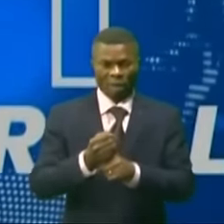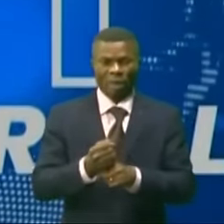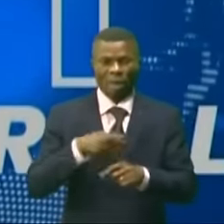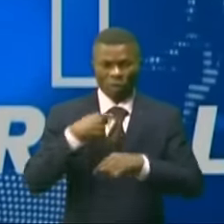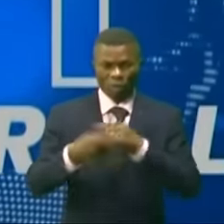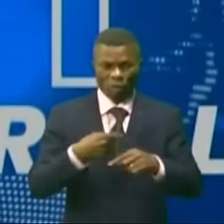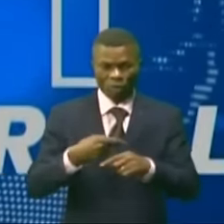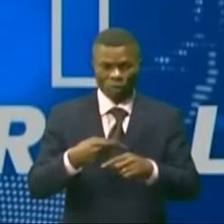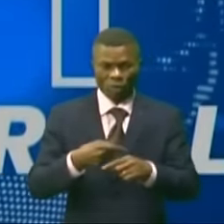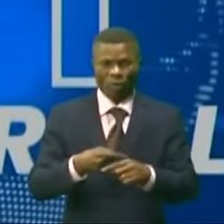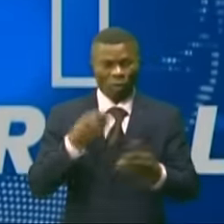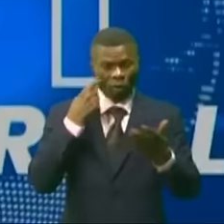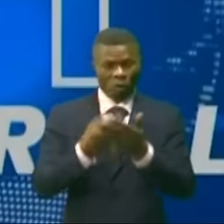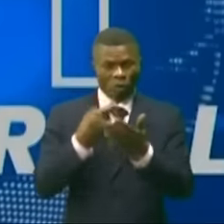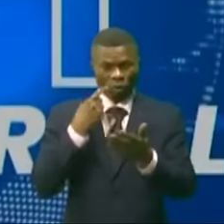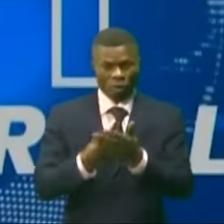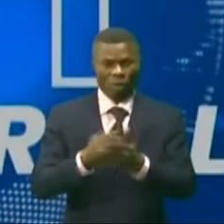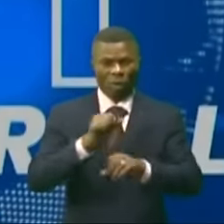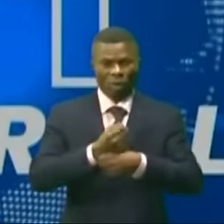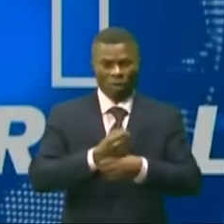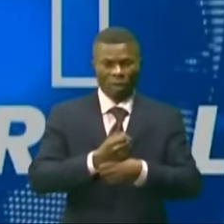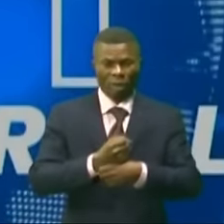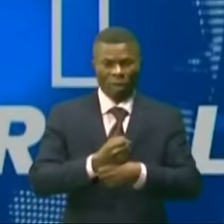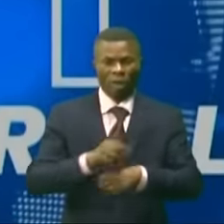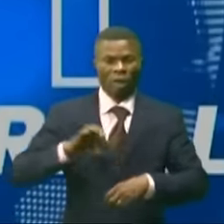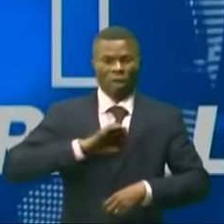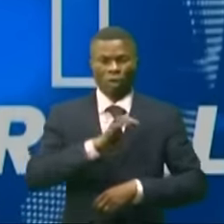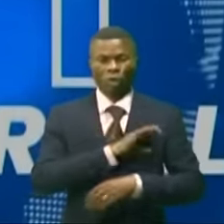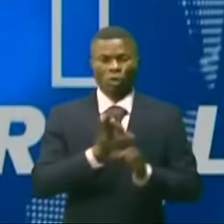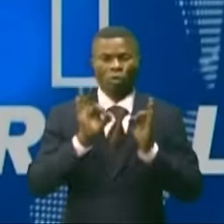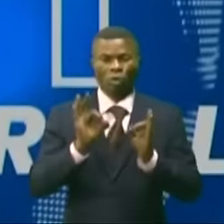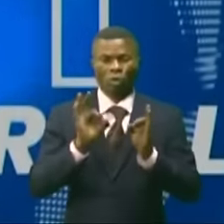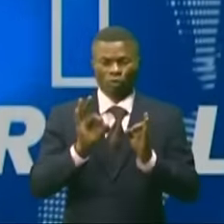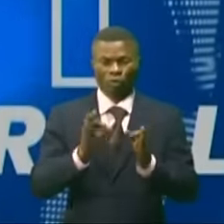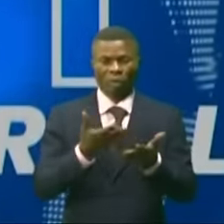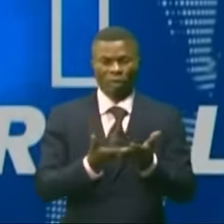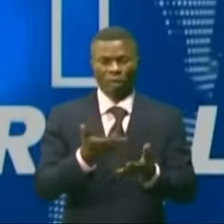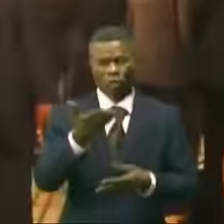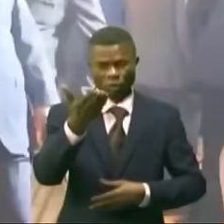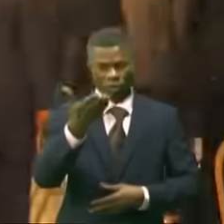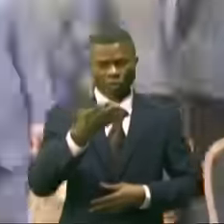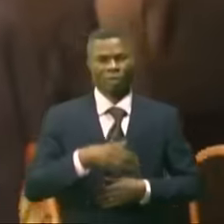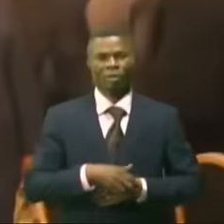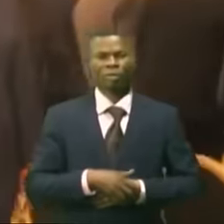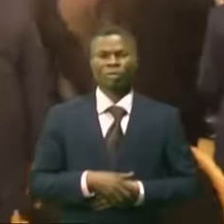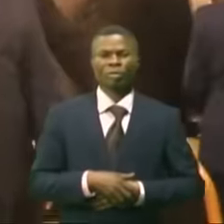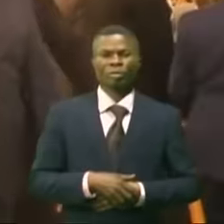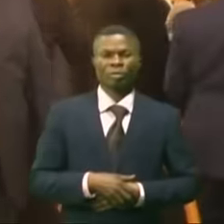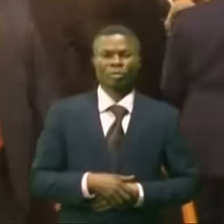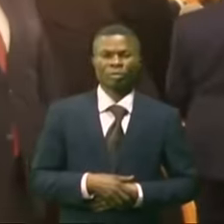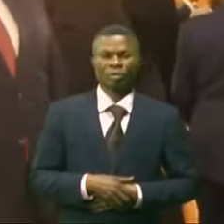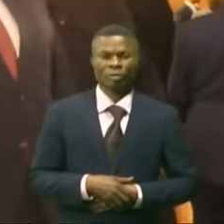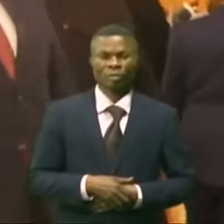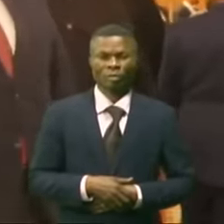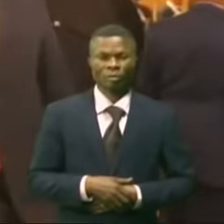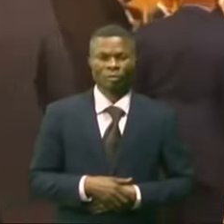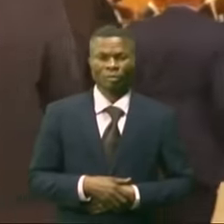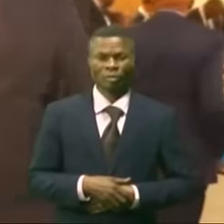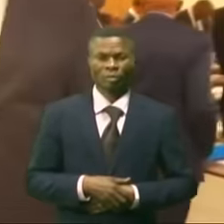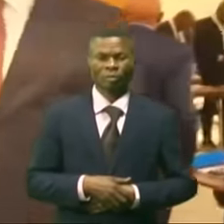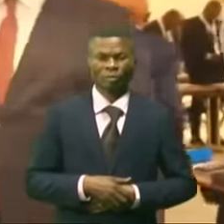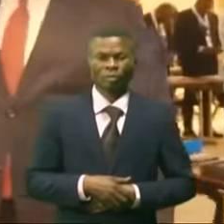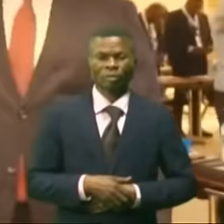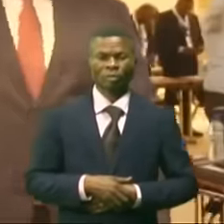été aussi marqués par l'installation du nouveau comité du colub Éric Kabamba des